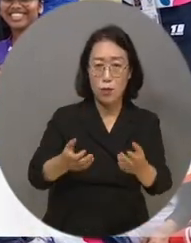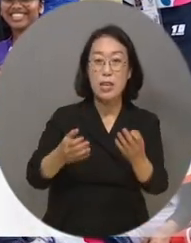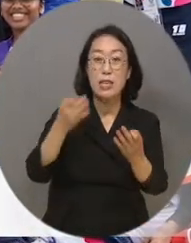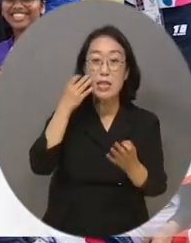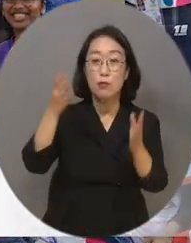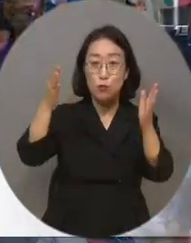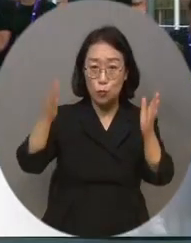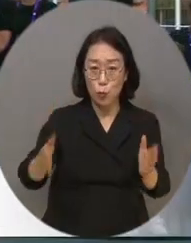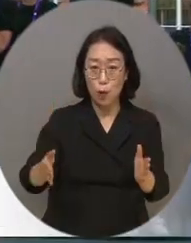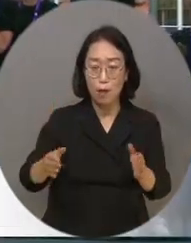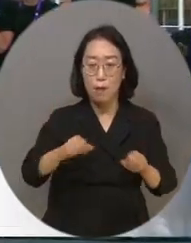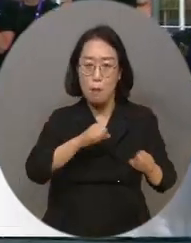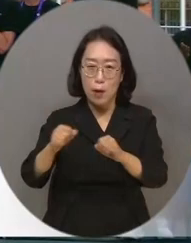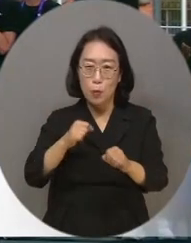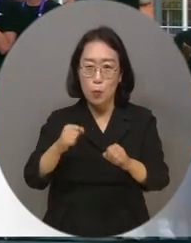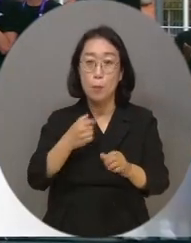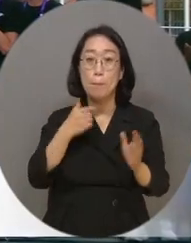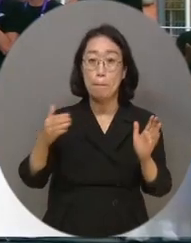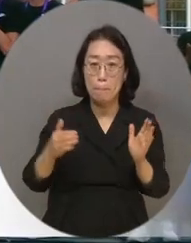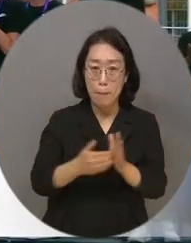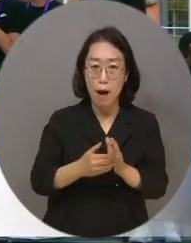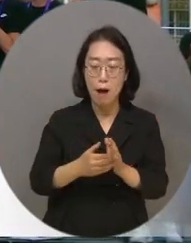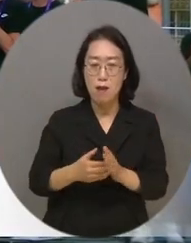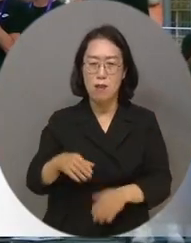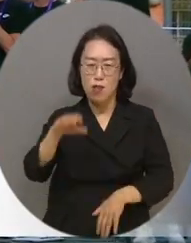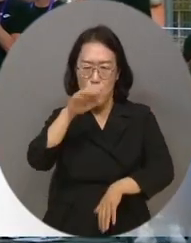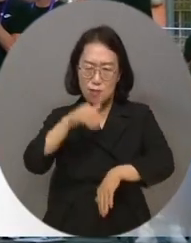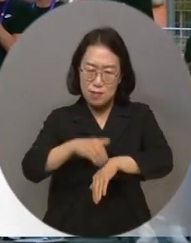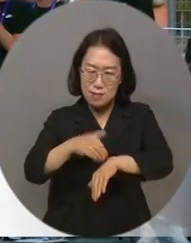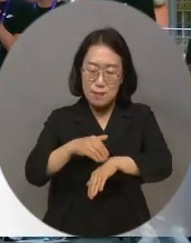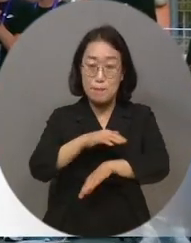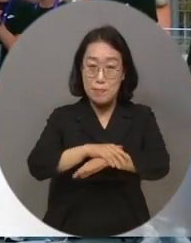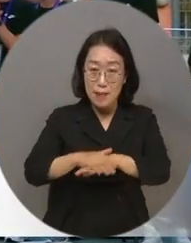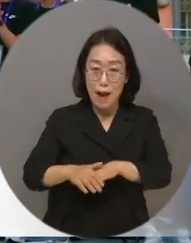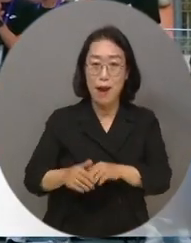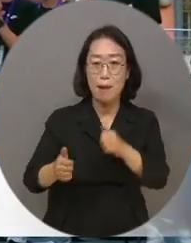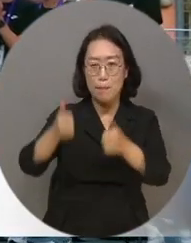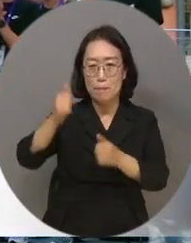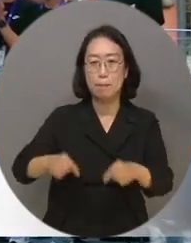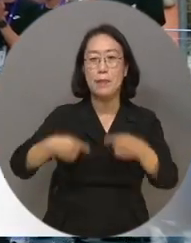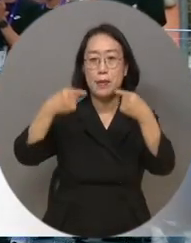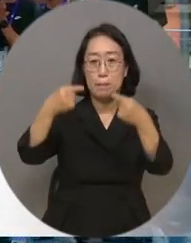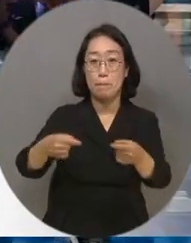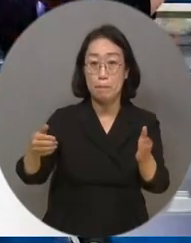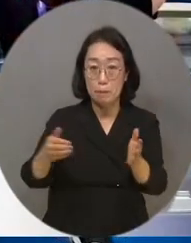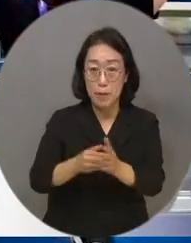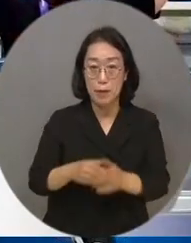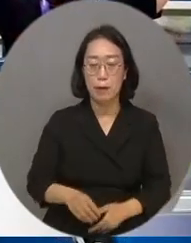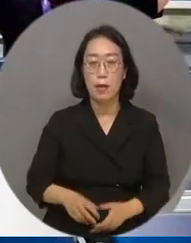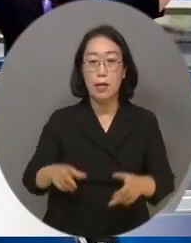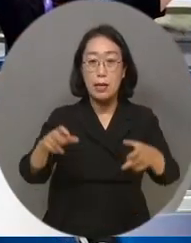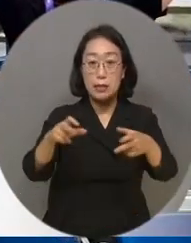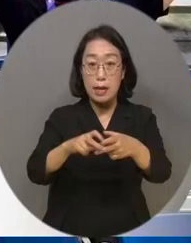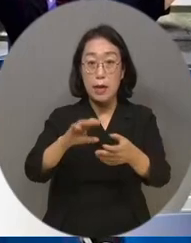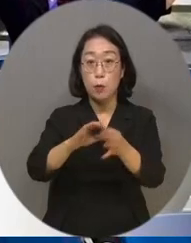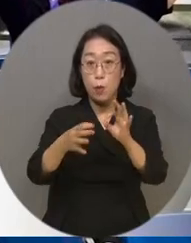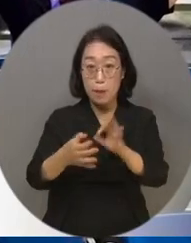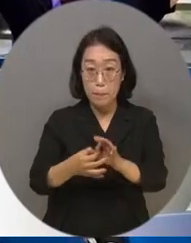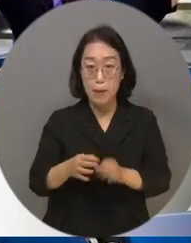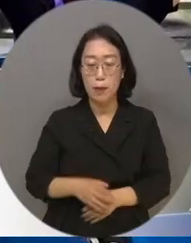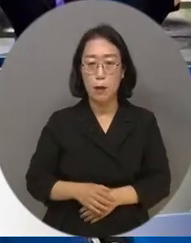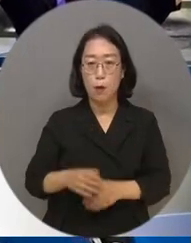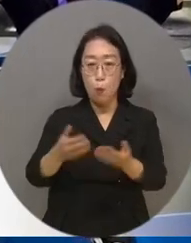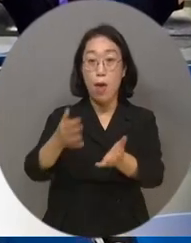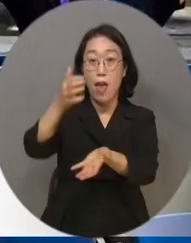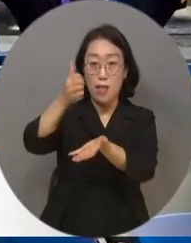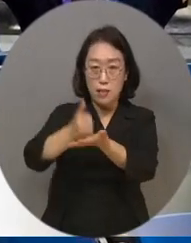이어갔으며 경기장에서 갈고 닦은 기량을 선보이며 많은 주목을 받았습니다 스페셜 올림픽 코리아 이용훈